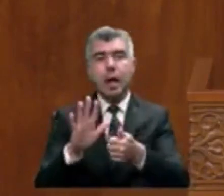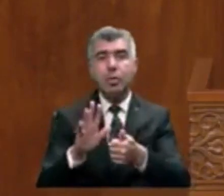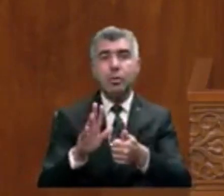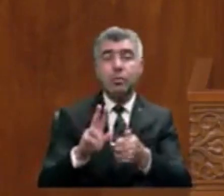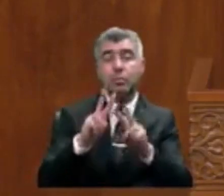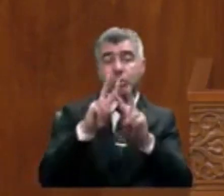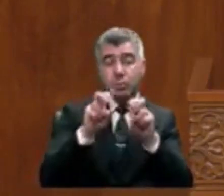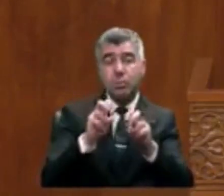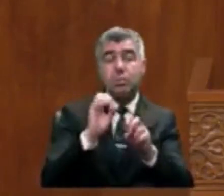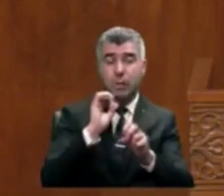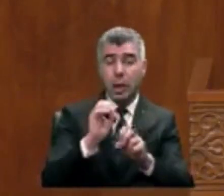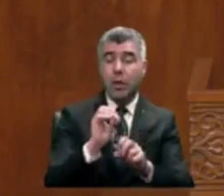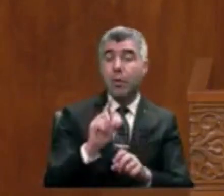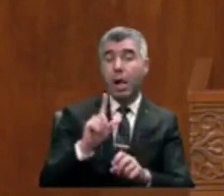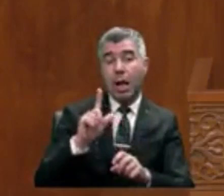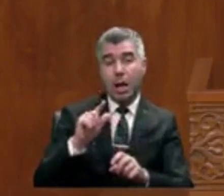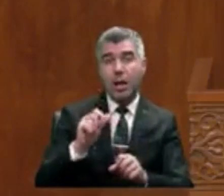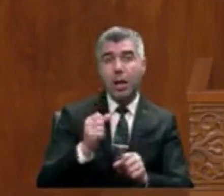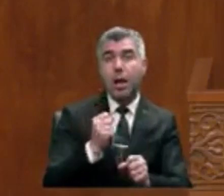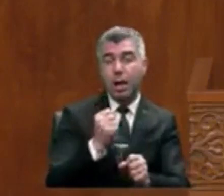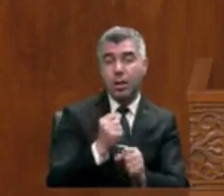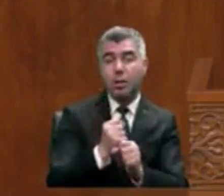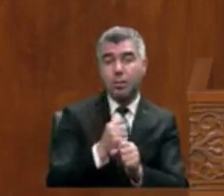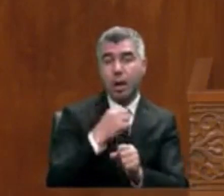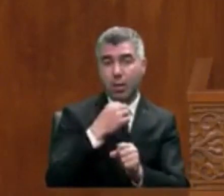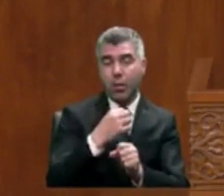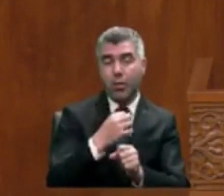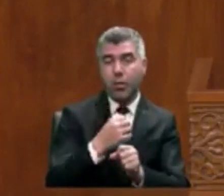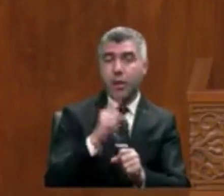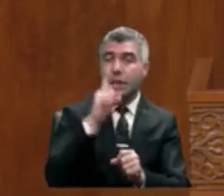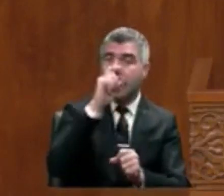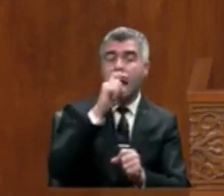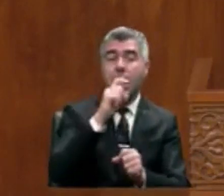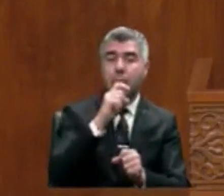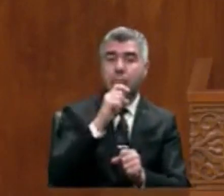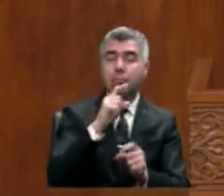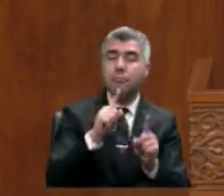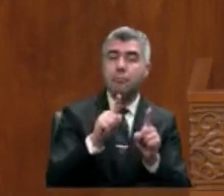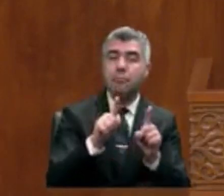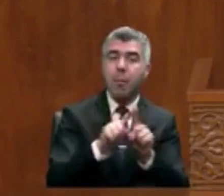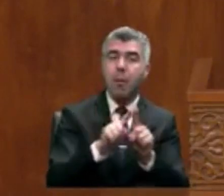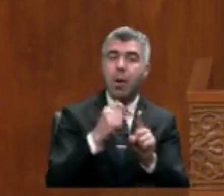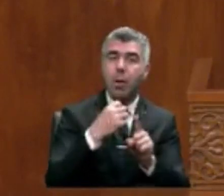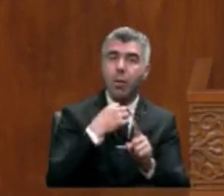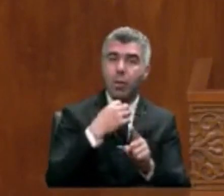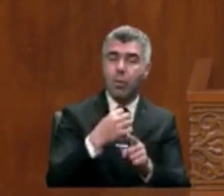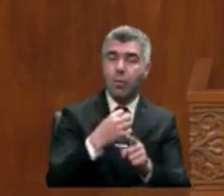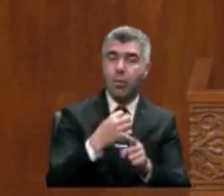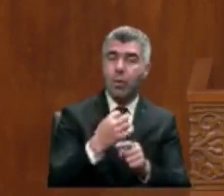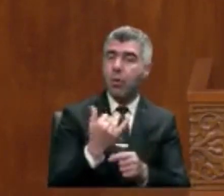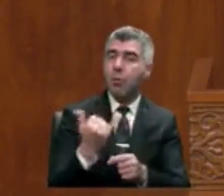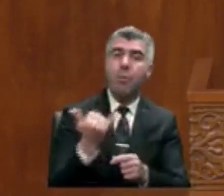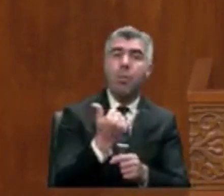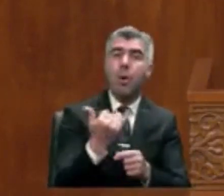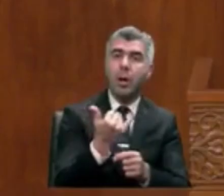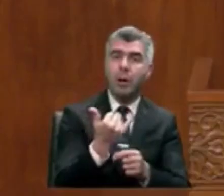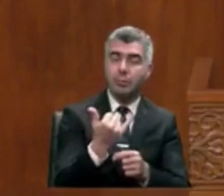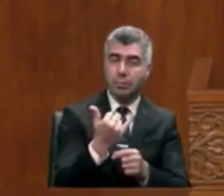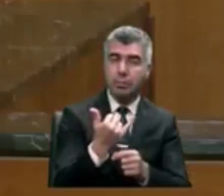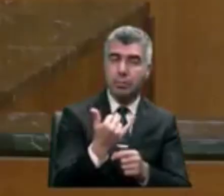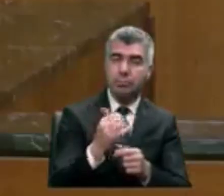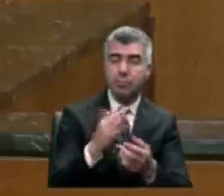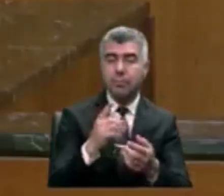العلمي تتكون سمحوا لي نقولها بالدارجه الشوكه مدكوكه بغينا على الاقل تكون عندنا واحد